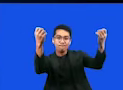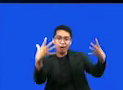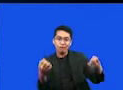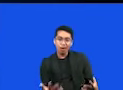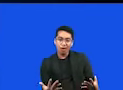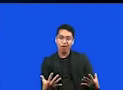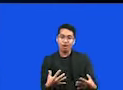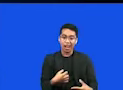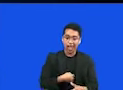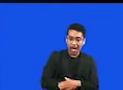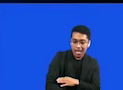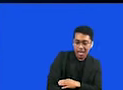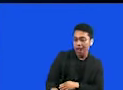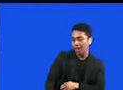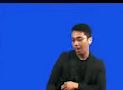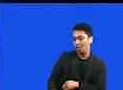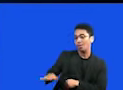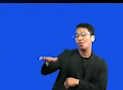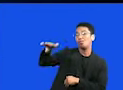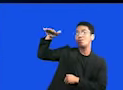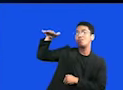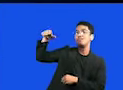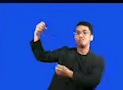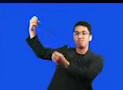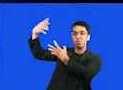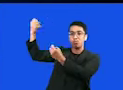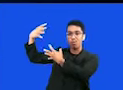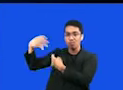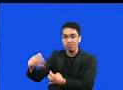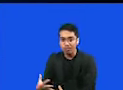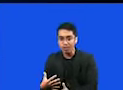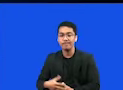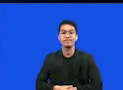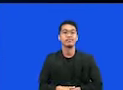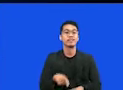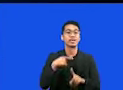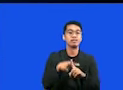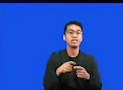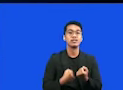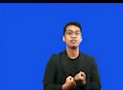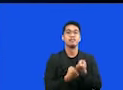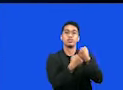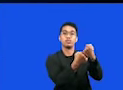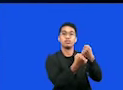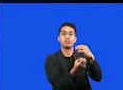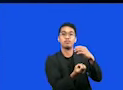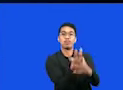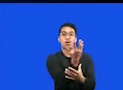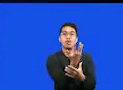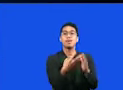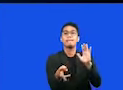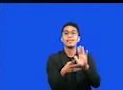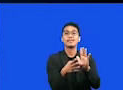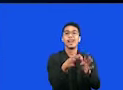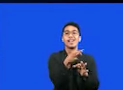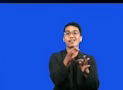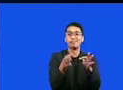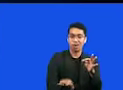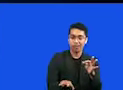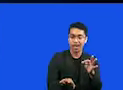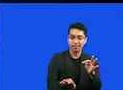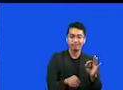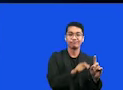tumbuh dan berkembang di era teknologi ini lalu mendukung e pengembangan pemecahan masalah-masalah pada diri